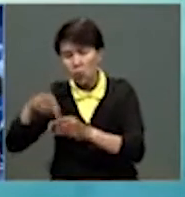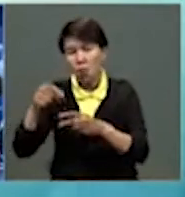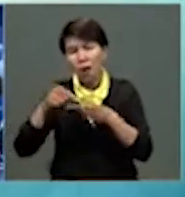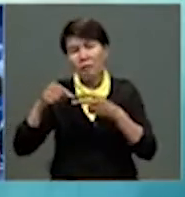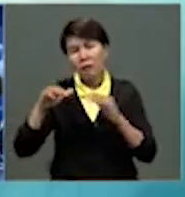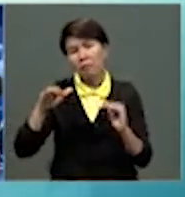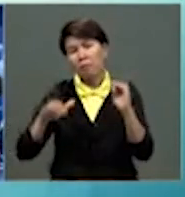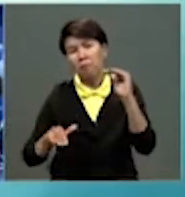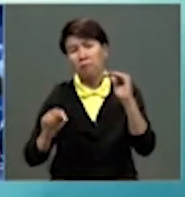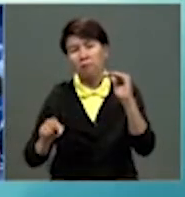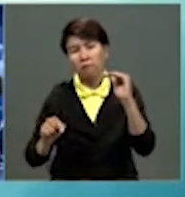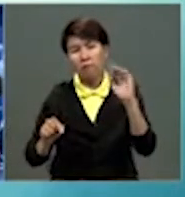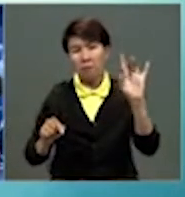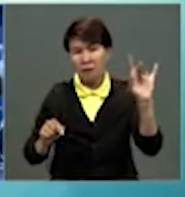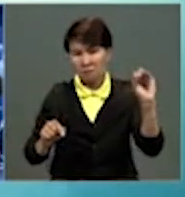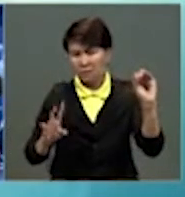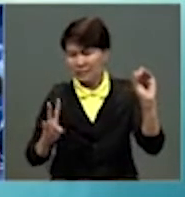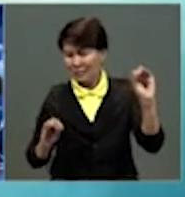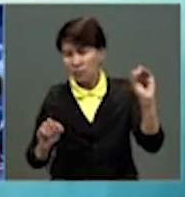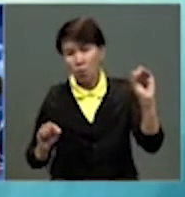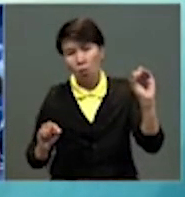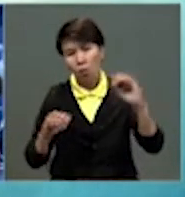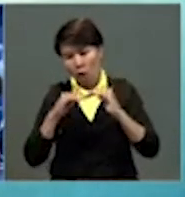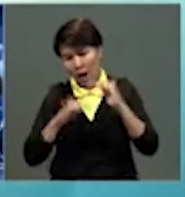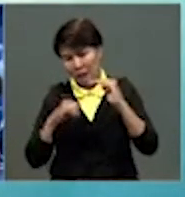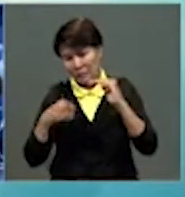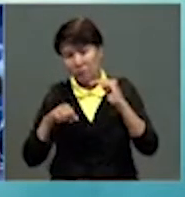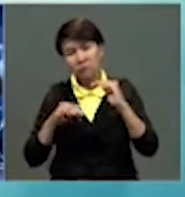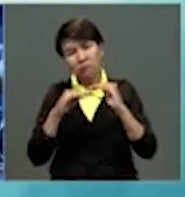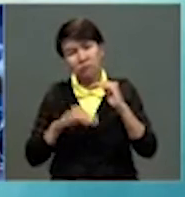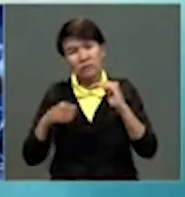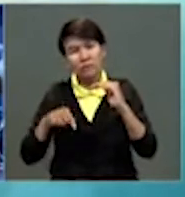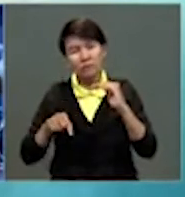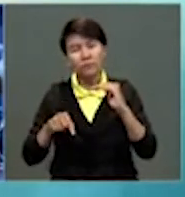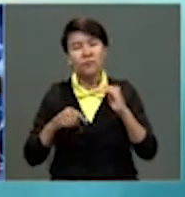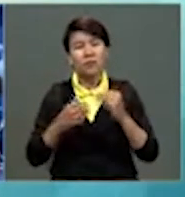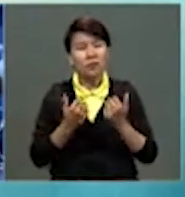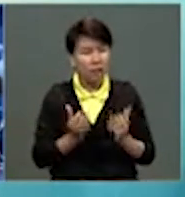ฟอร์มก็พูดง่ายผสมอก็คือแทนประชากรกลุ่มของคนต่างจังหวัดนะครับส่วนออนไลน์หรือหรือโทรศัพท์ทั้งหลายนี้แทนตัวแทนของกลุ่มคนในกรุงเทพฯเห็นหน้ากราฟสีแดงของอสมที่ไปไปตอบไปถามช่วยถามให้กับแทนทางเราเนี่ยคะแนนสูงกว่านี้ต้องขอบคุณคนต่างจังหวัดนะครับที่นี่ยังมีชุดพฤติกรรมต่างๆนะครับถึงในอากาศตกบ้างแต่ว่าก็ยังสูงกว่าคนกรุงเทพฯคนที่อยู่ในเมืองทั้งหลายซึ่งคะแนนต่ำลงมาเกาะมากเลยครับ80 70เนี่ยอาจเป็น 10เกือบ 10คะแนนนะครับนี้ก็ขอบคุณนะครับอ่ะ